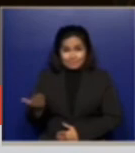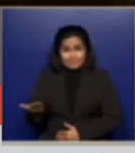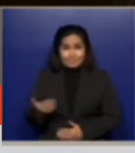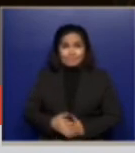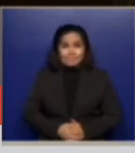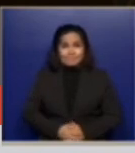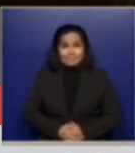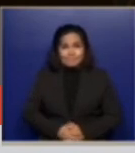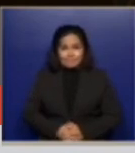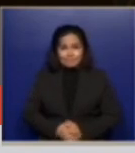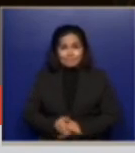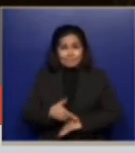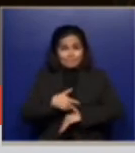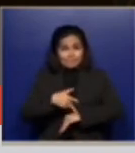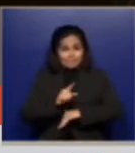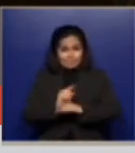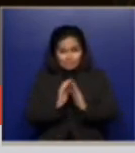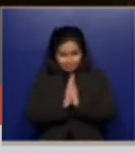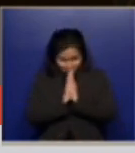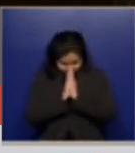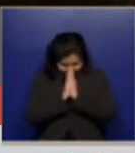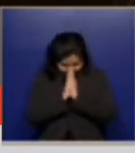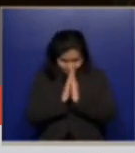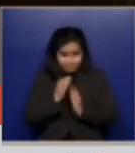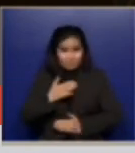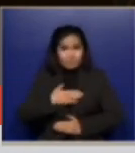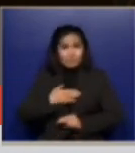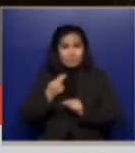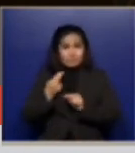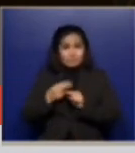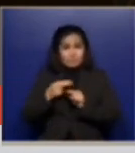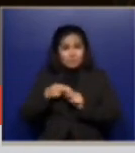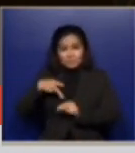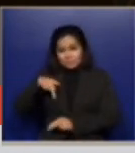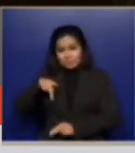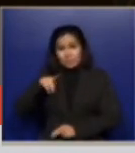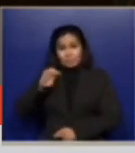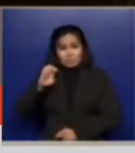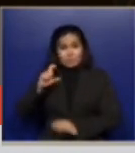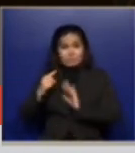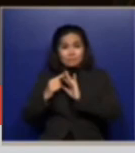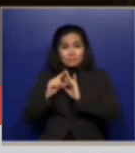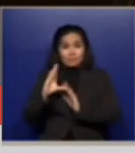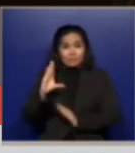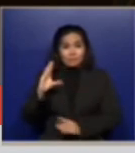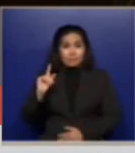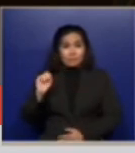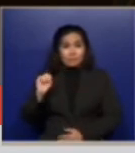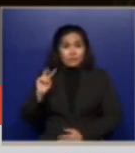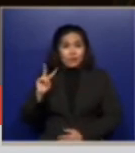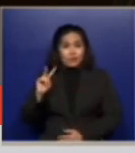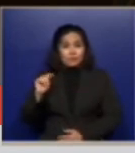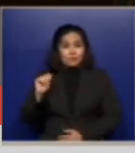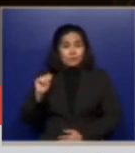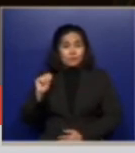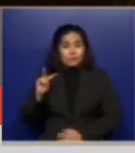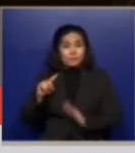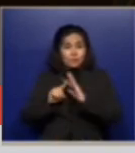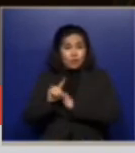ท่านประธานที่เคารพกับผมนายพิเชษฐ์ สถิรชวาลบัญชีรายชื่อจากพรรคประชาธรรมไทย